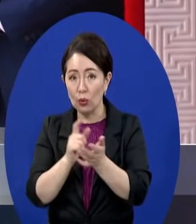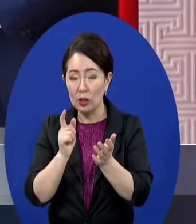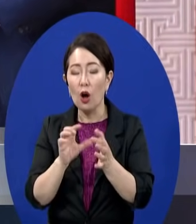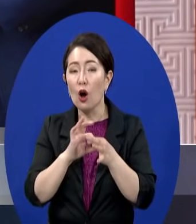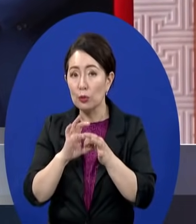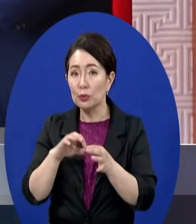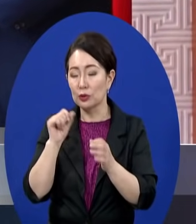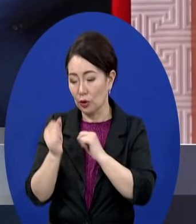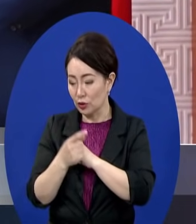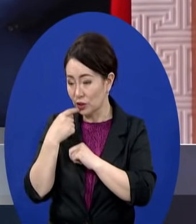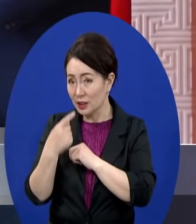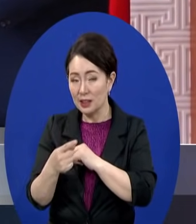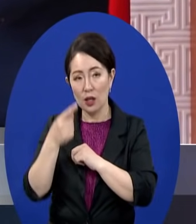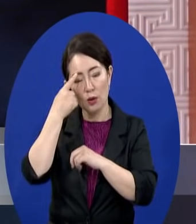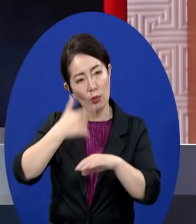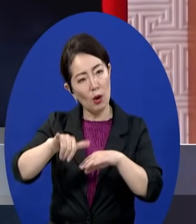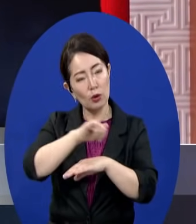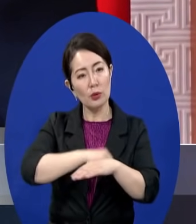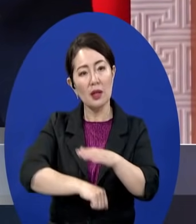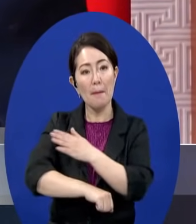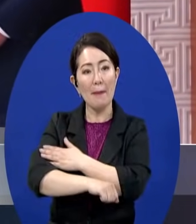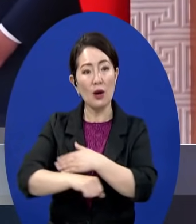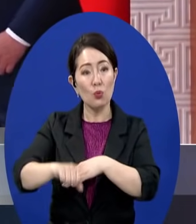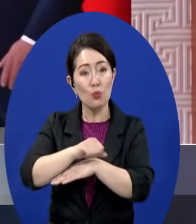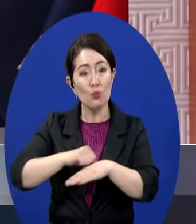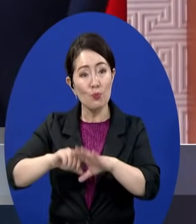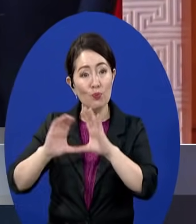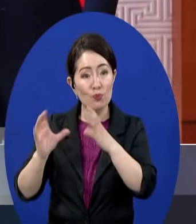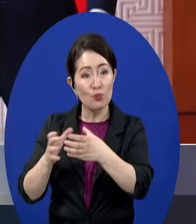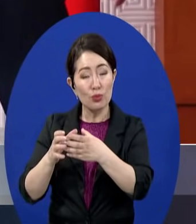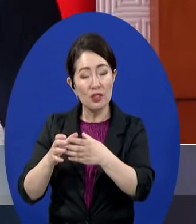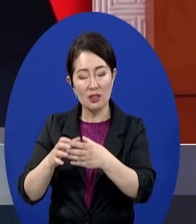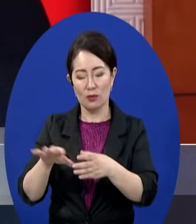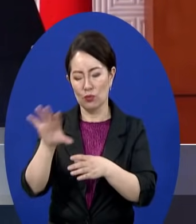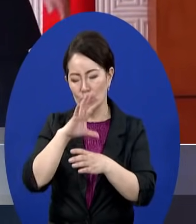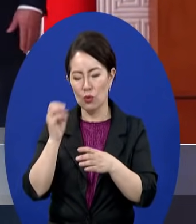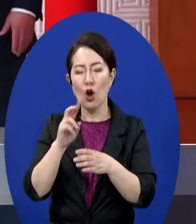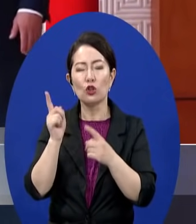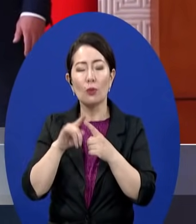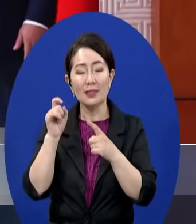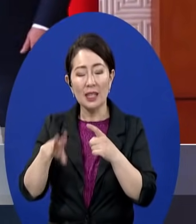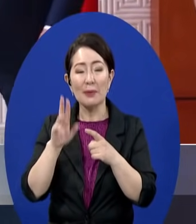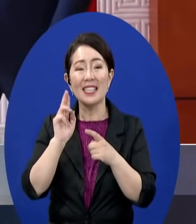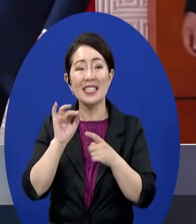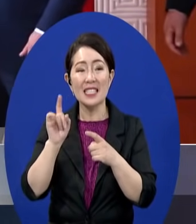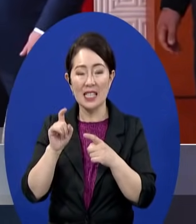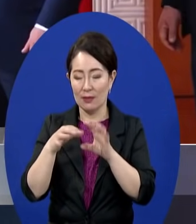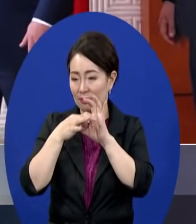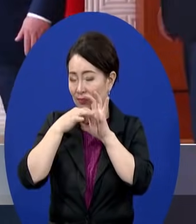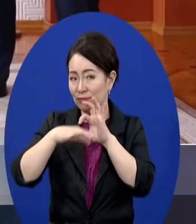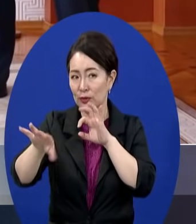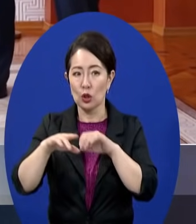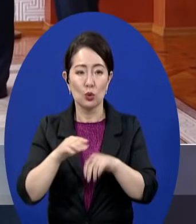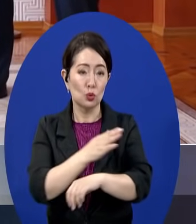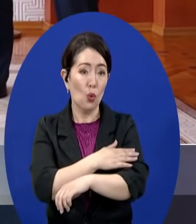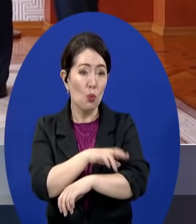байна. Тухайлбал Монгол улсын баруун бүсийн 5 аймгийг холбосон төмөр замын дэд үтсийг Кизил, Абаканы чиглэлд мөн зүүн бүсийн төмөр